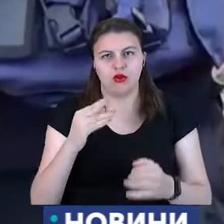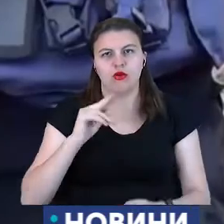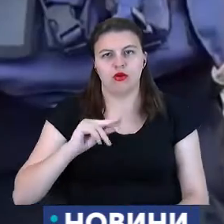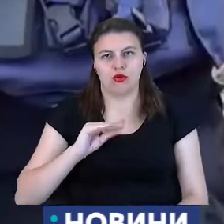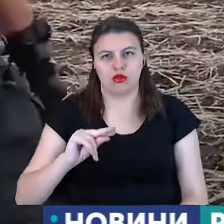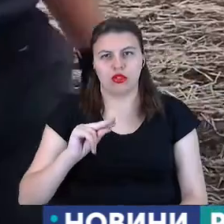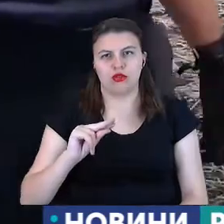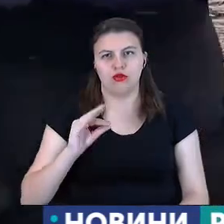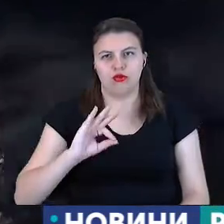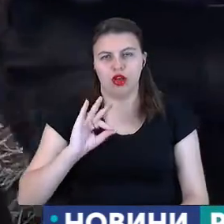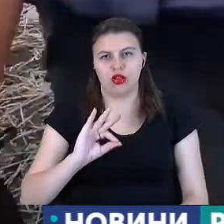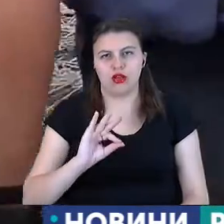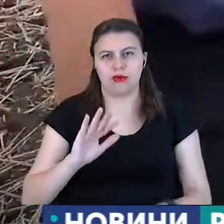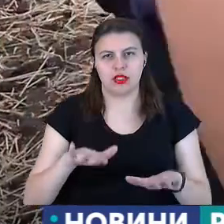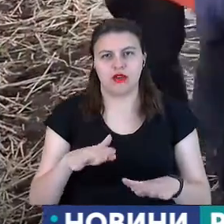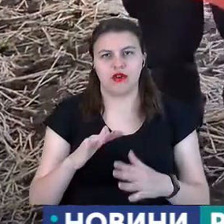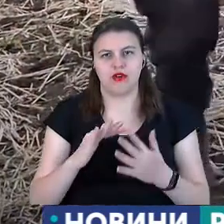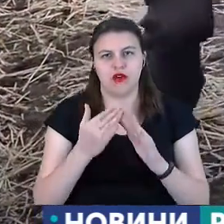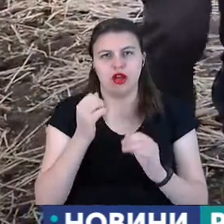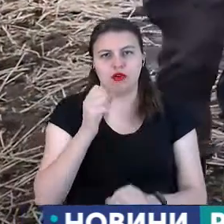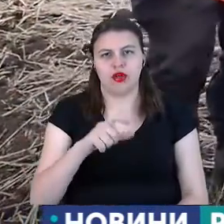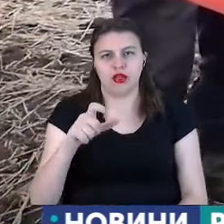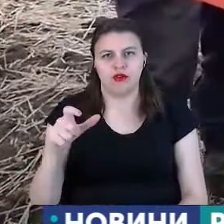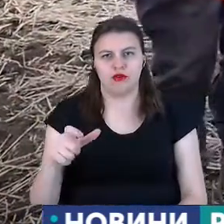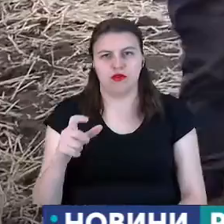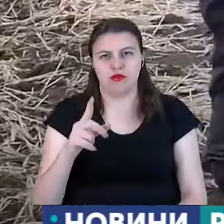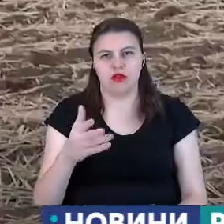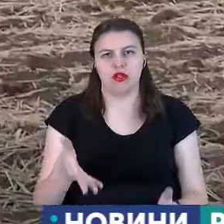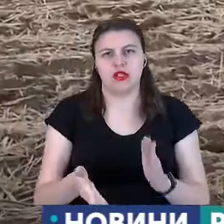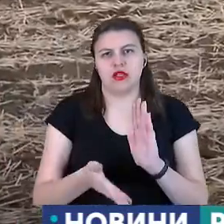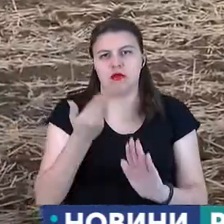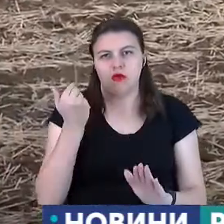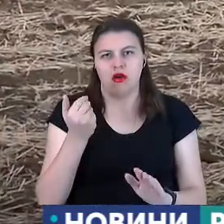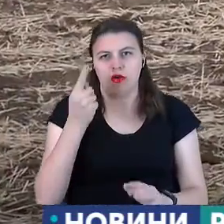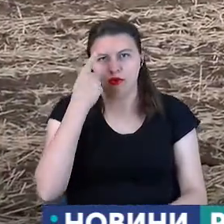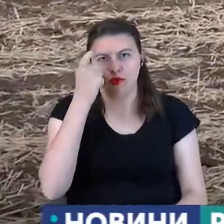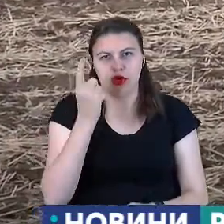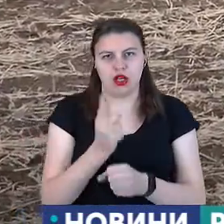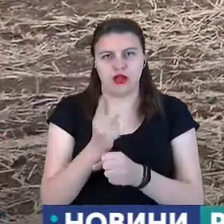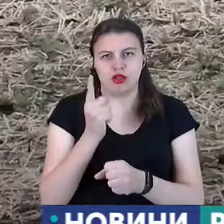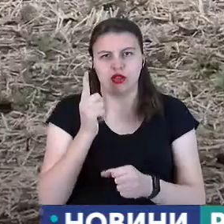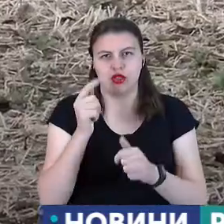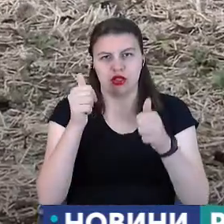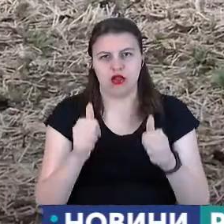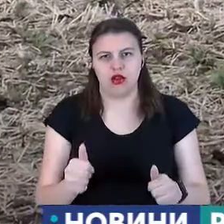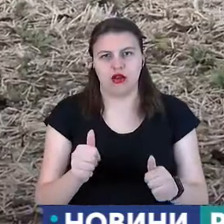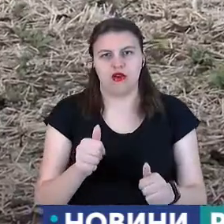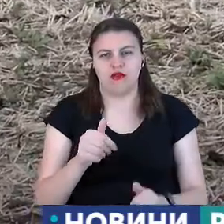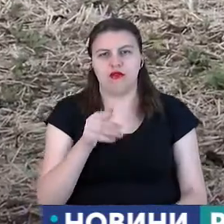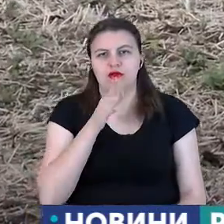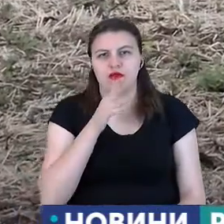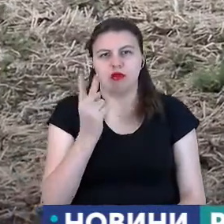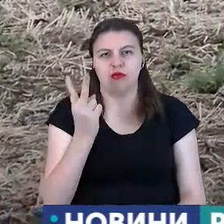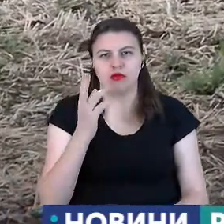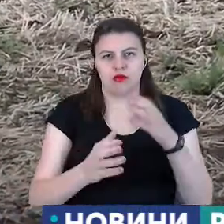сюжеті. Рятувальники знімають попереджувальні знаки з поля поблизу Ольгінки. Тут від мін часів Другої світової війни